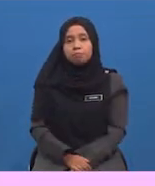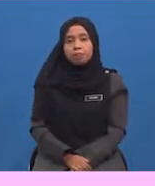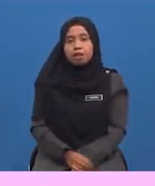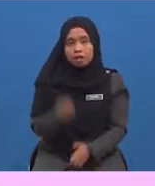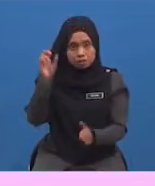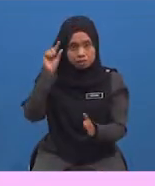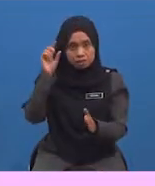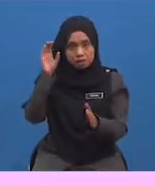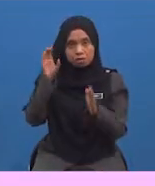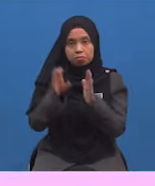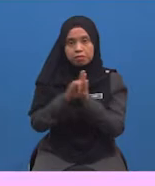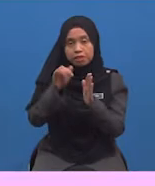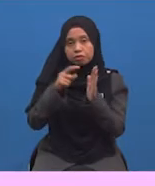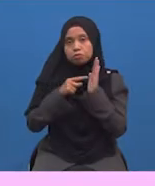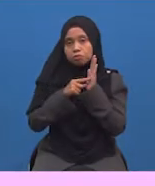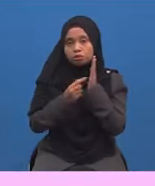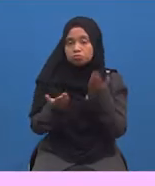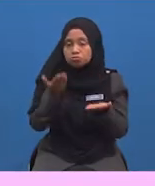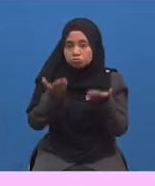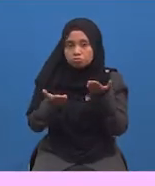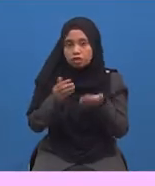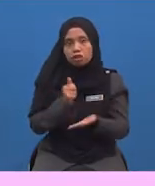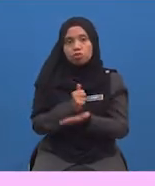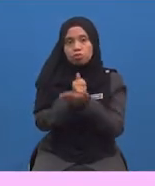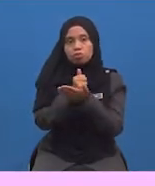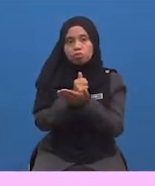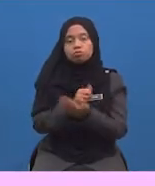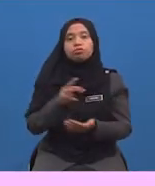Gambar rajah yang cikgu tunjukkan mungkin membantu anda.